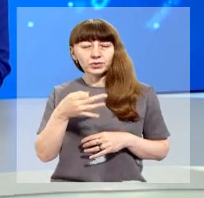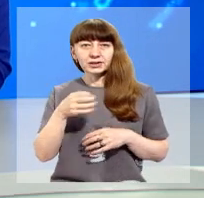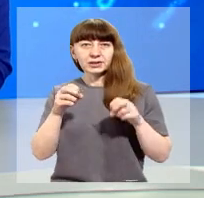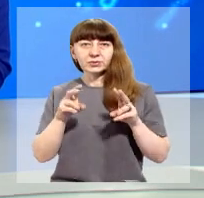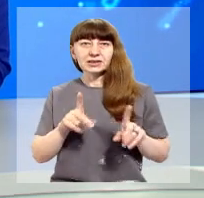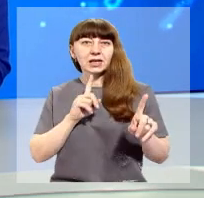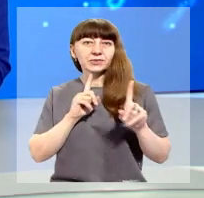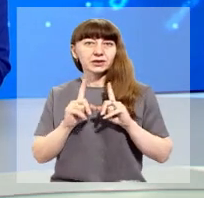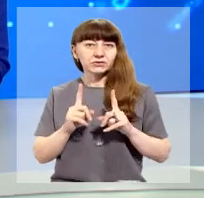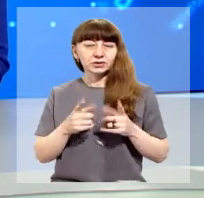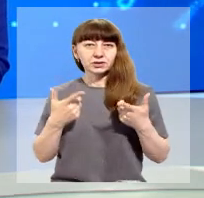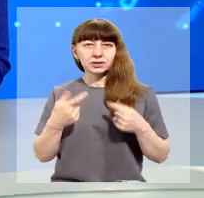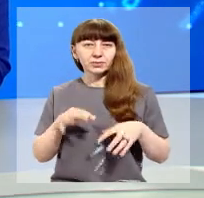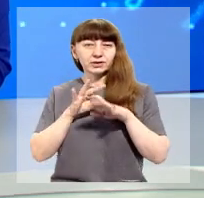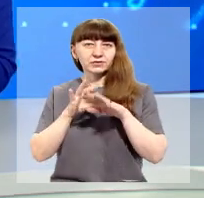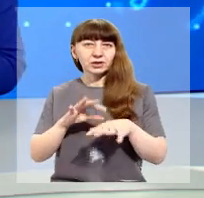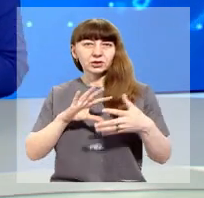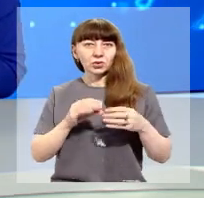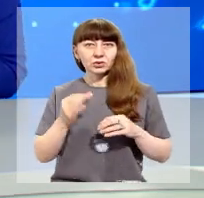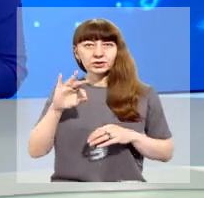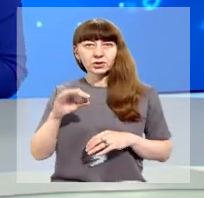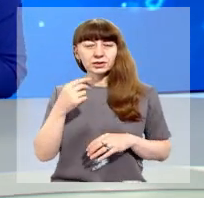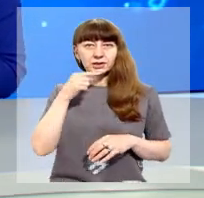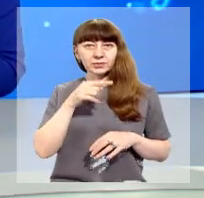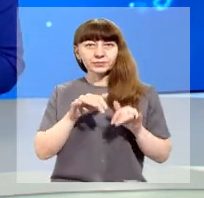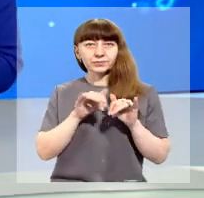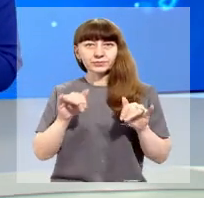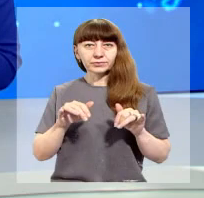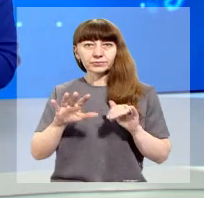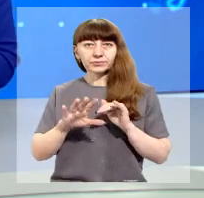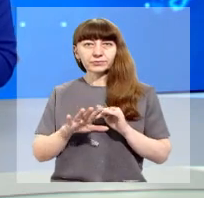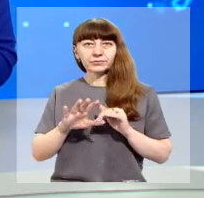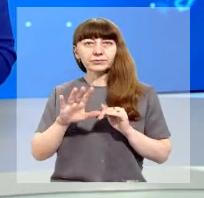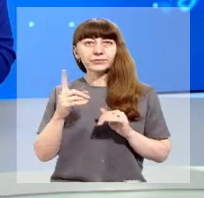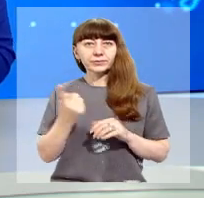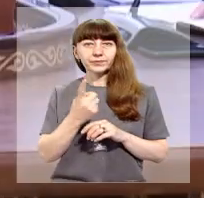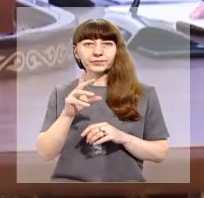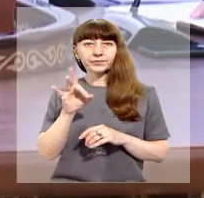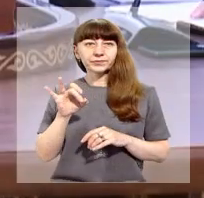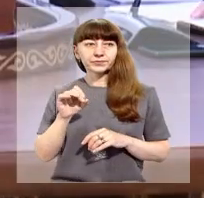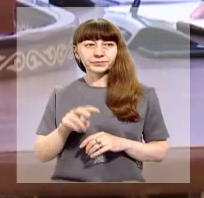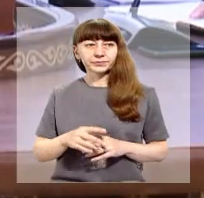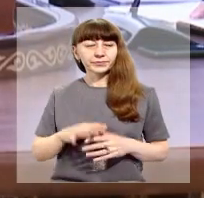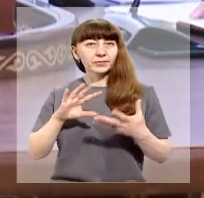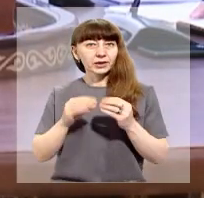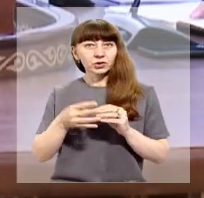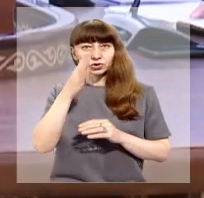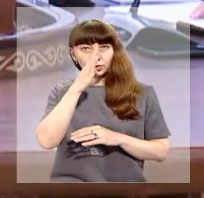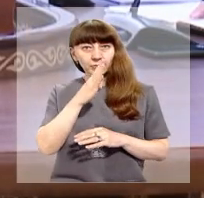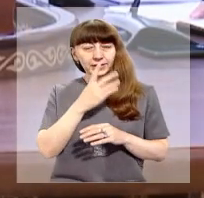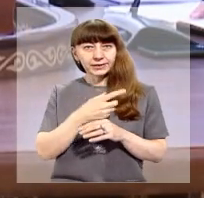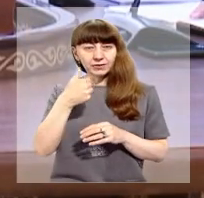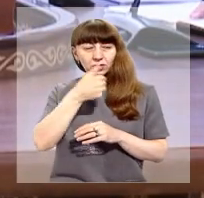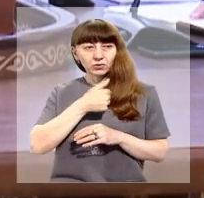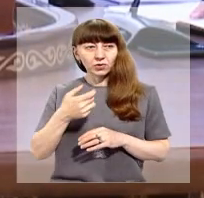на специальном совещании, где подвели итоги социально-экономического развития за первый квартал. По итогам 4 месяцев